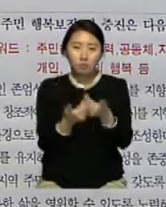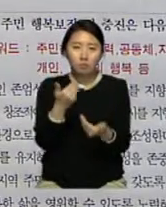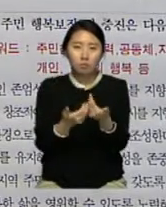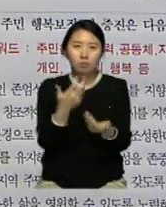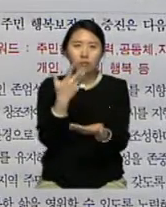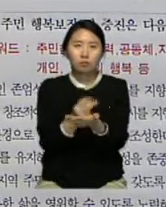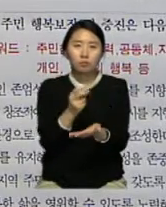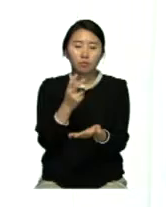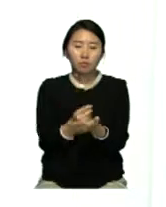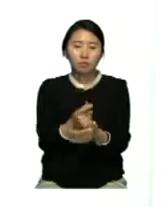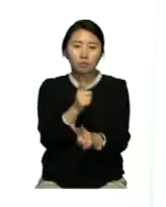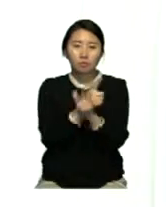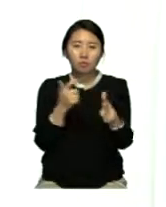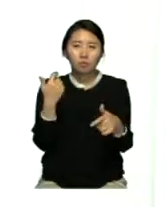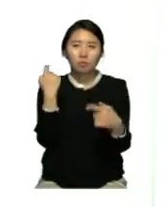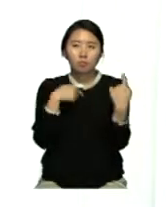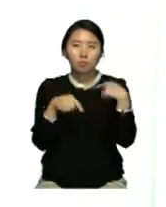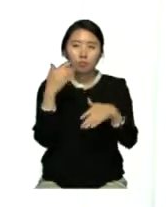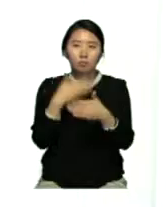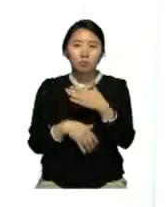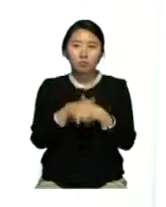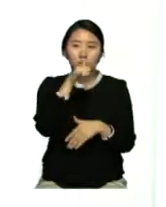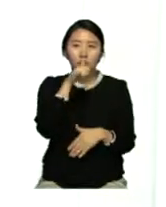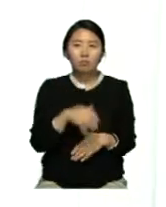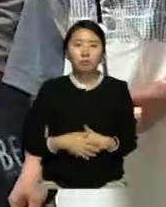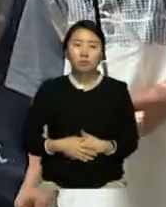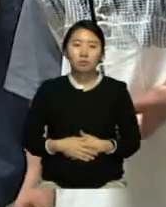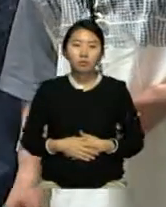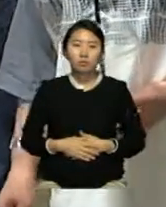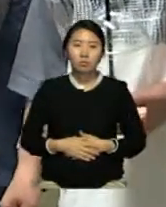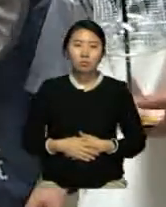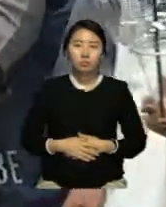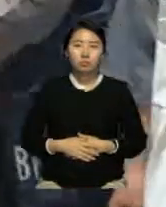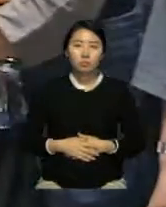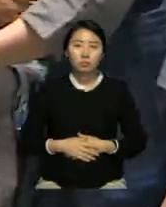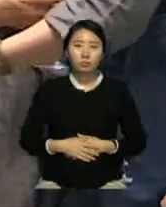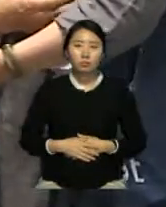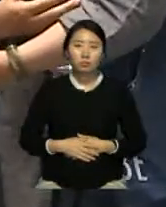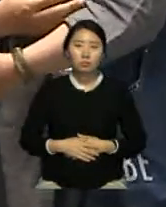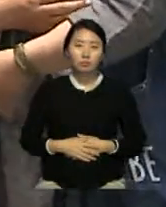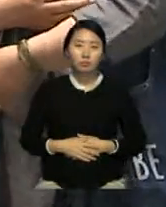적지 않은 상처만을 남긴 셈이 됐습니다. 서울경기 케이블TV 서동철입니다.